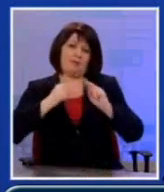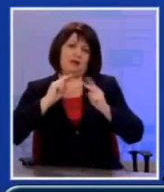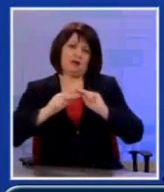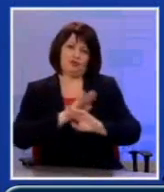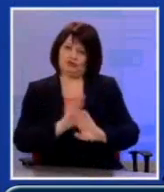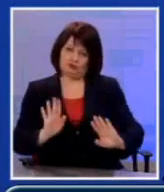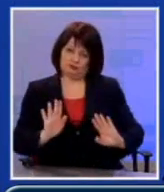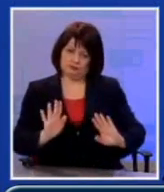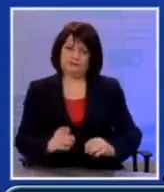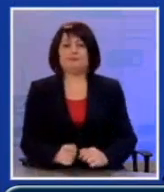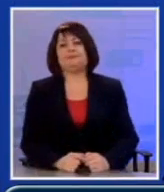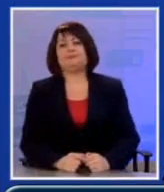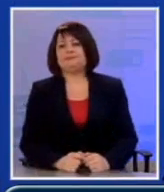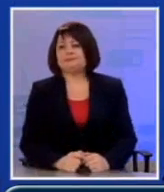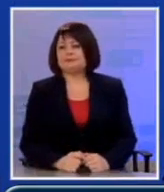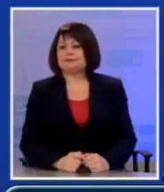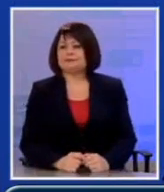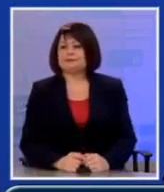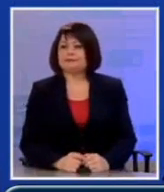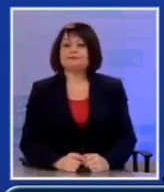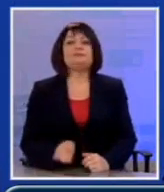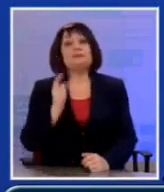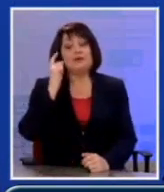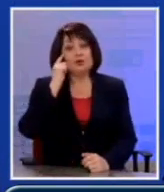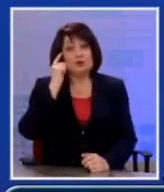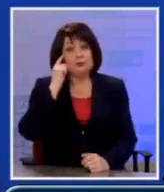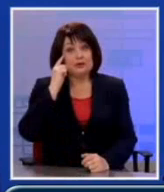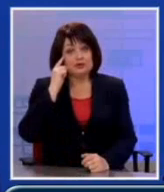έλεγχο. Νομίζω ήταν